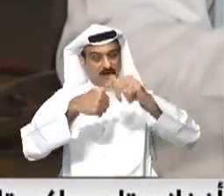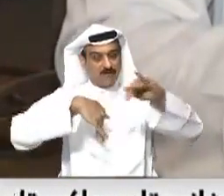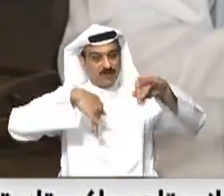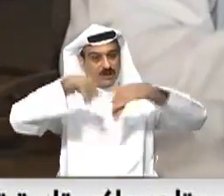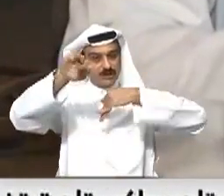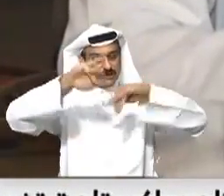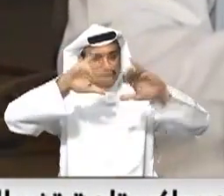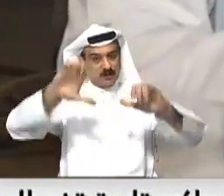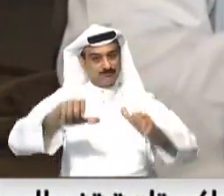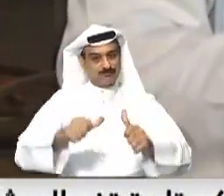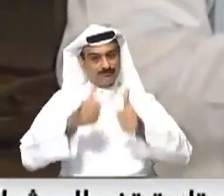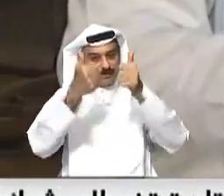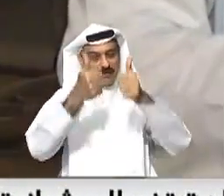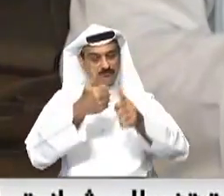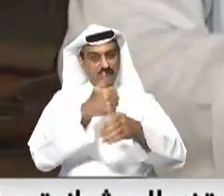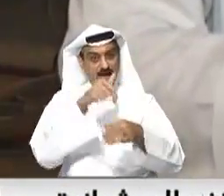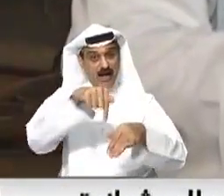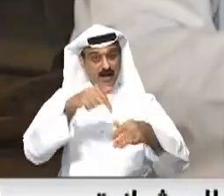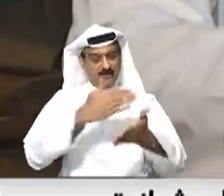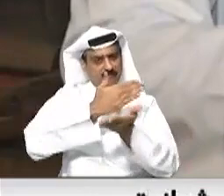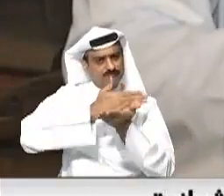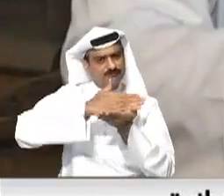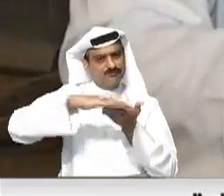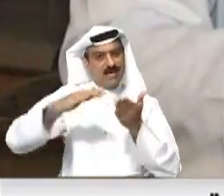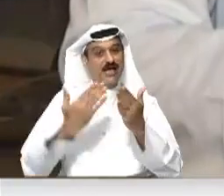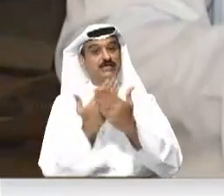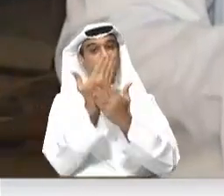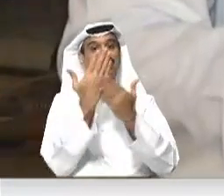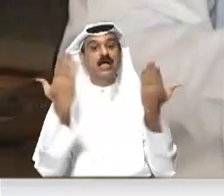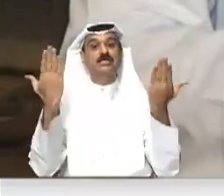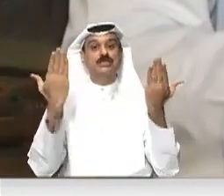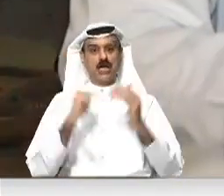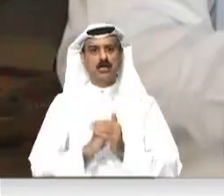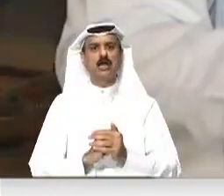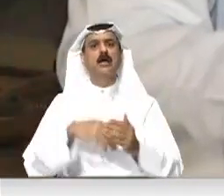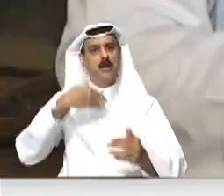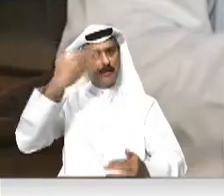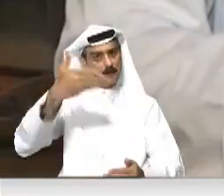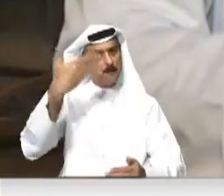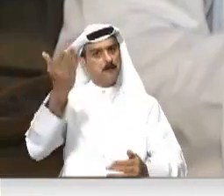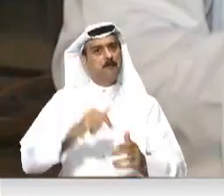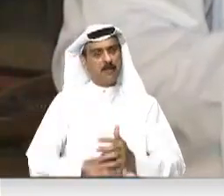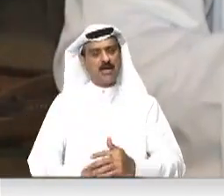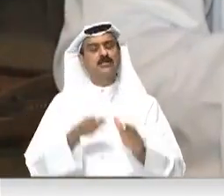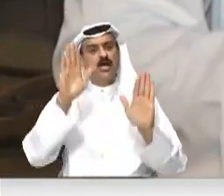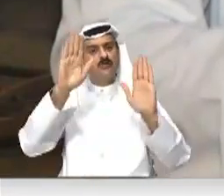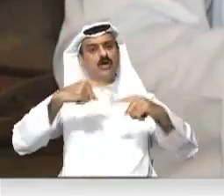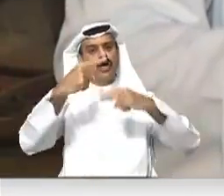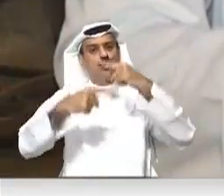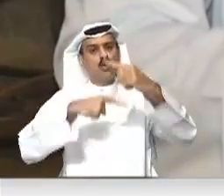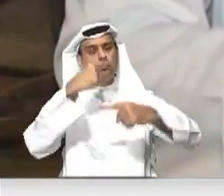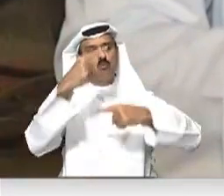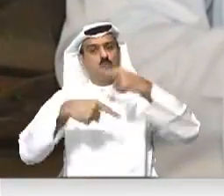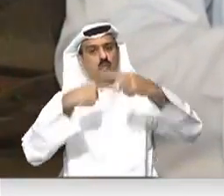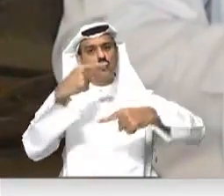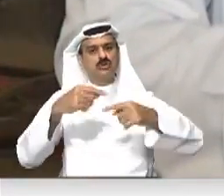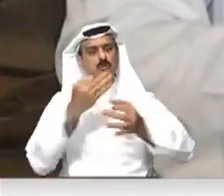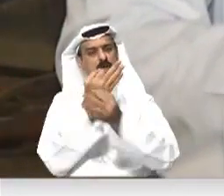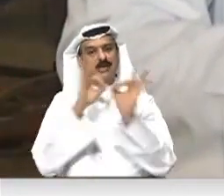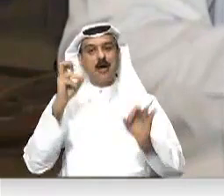والمعالجات في المواقع الاكثر تضررا، وان شاء الله سنكون معكم في تغطية مستمرة لكافة